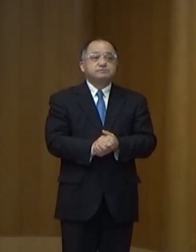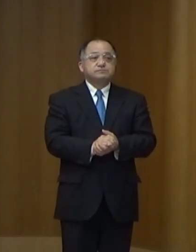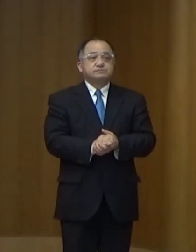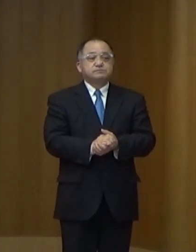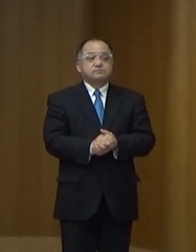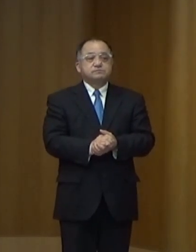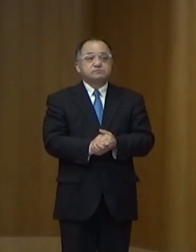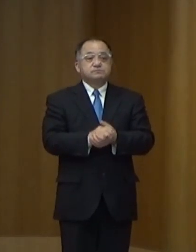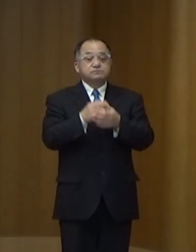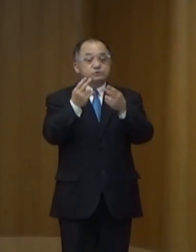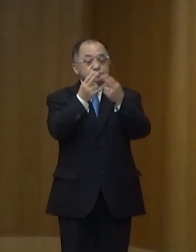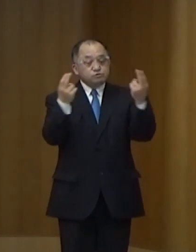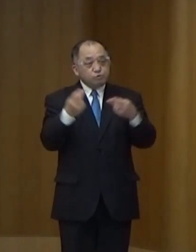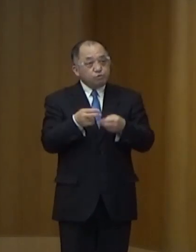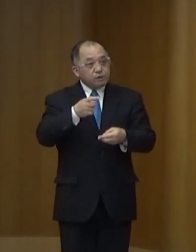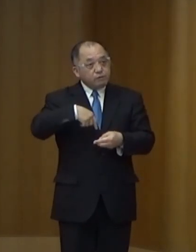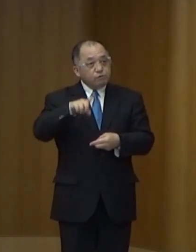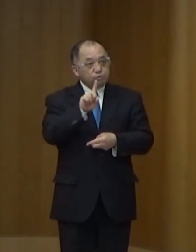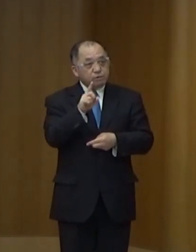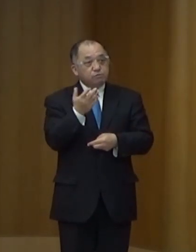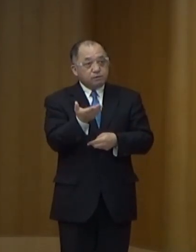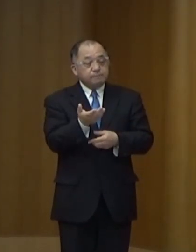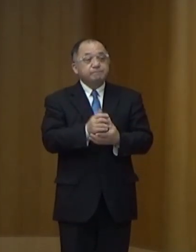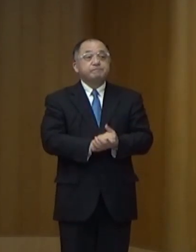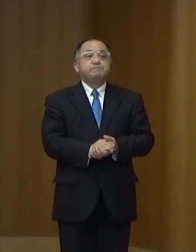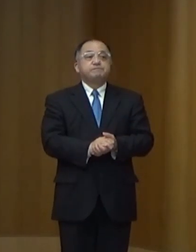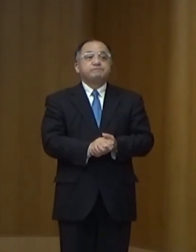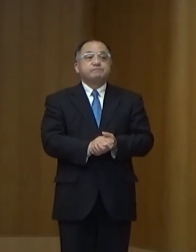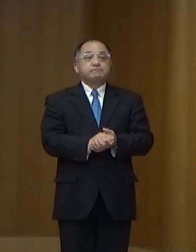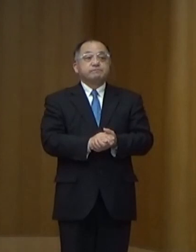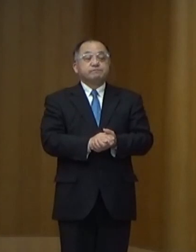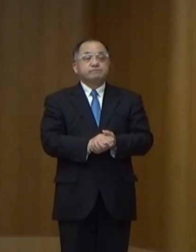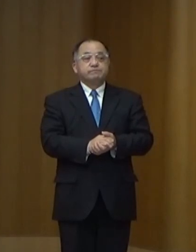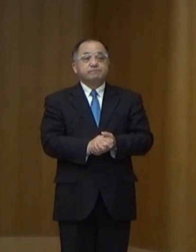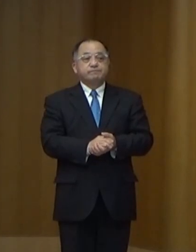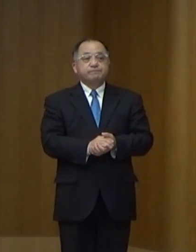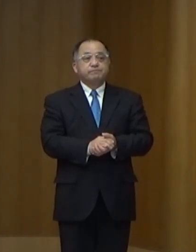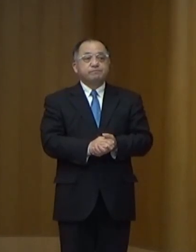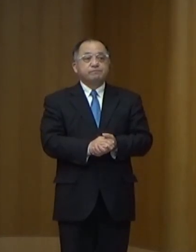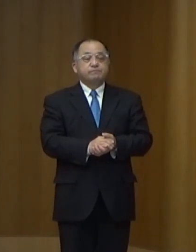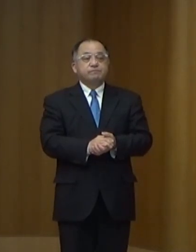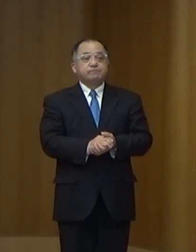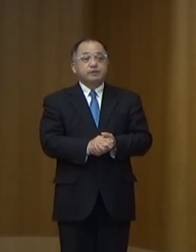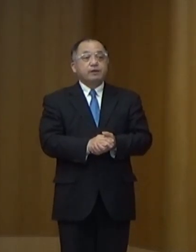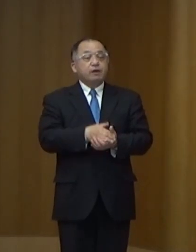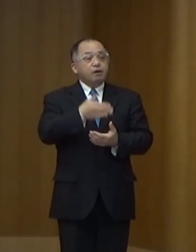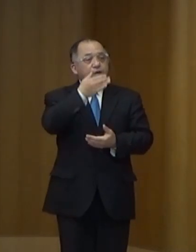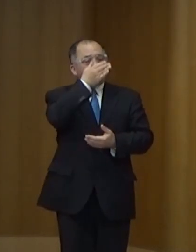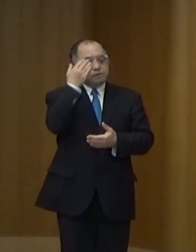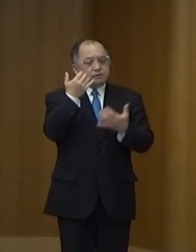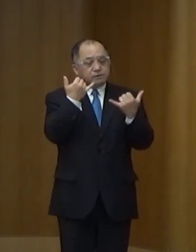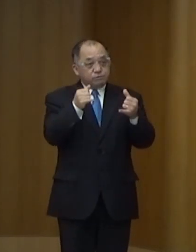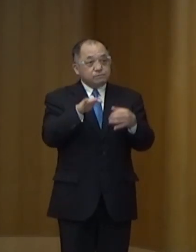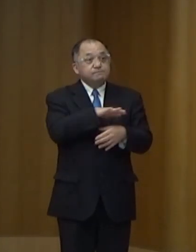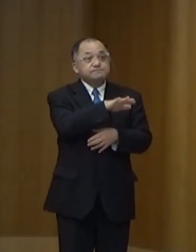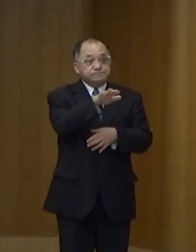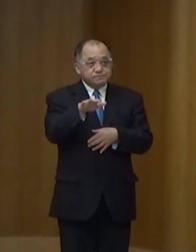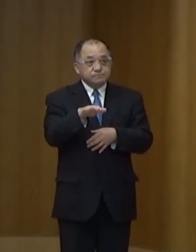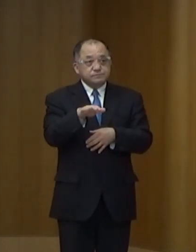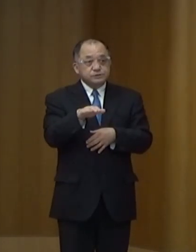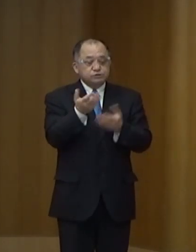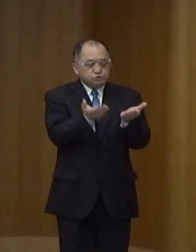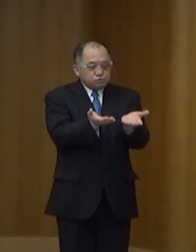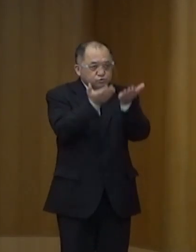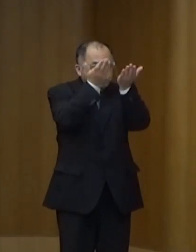またじゃあ道内においてどうなのかということですが、道内においては主に若い世代において卒